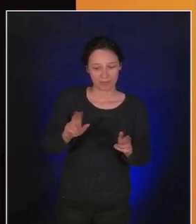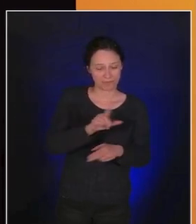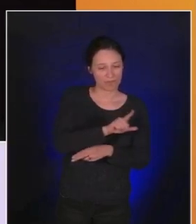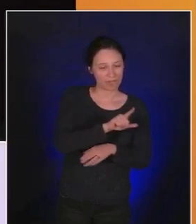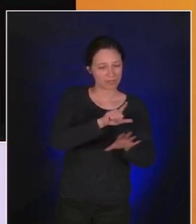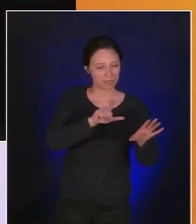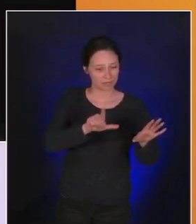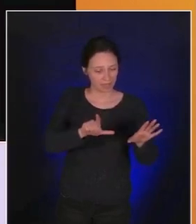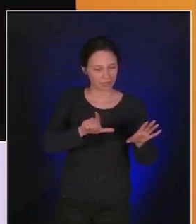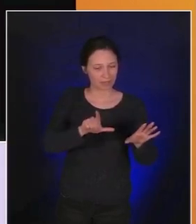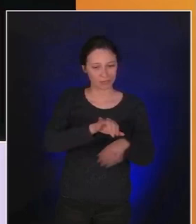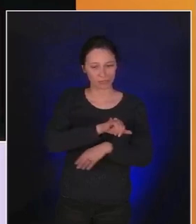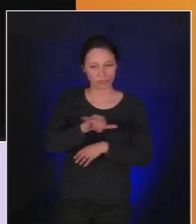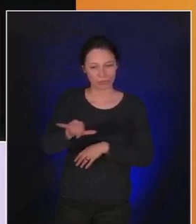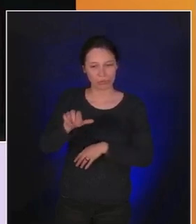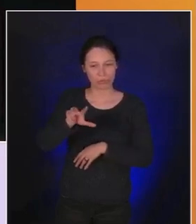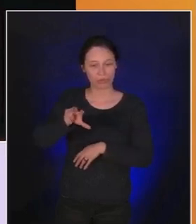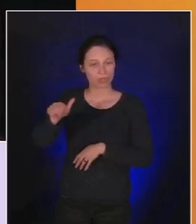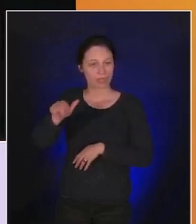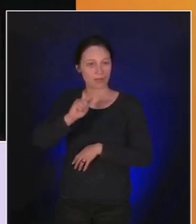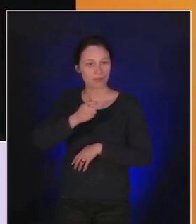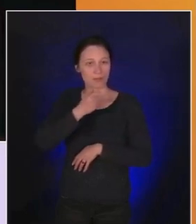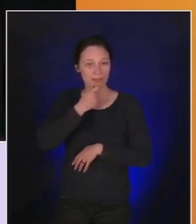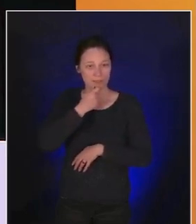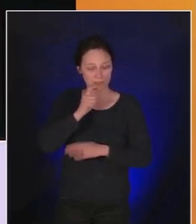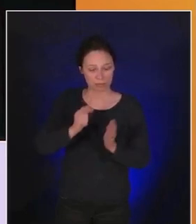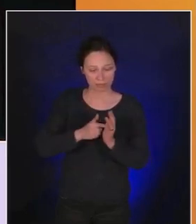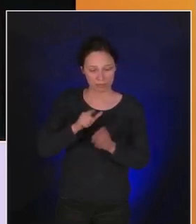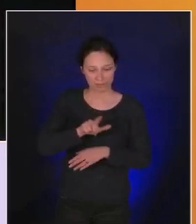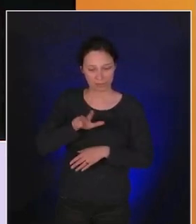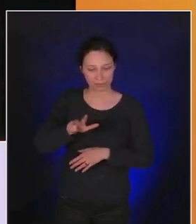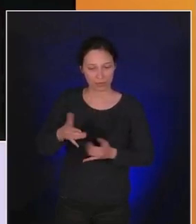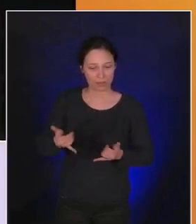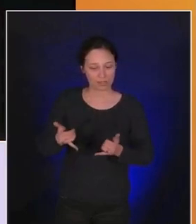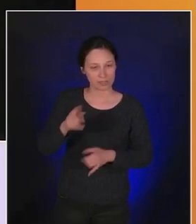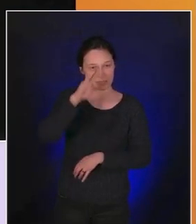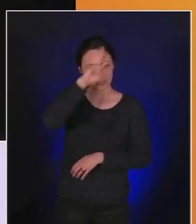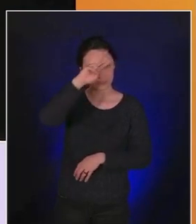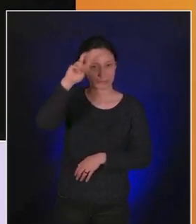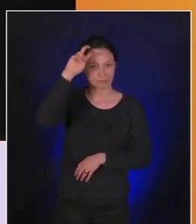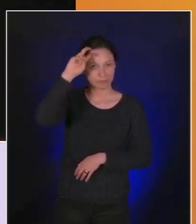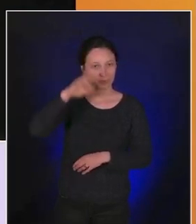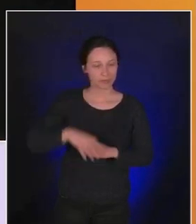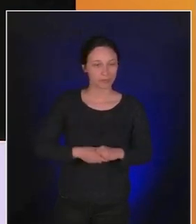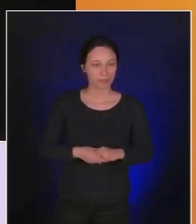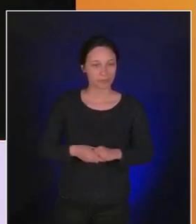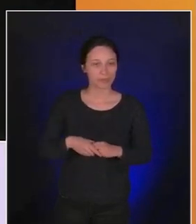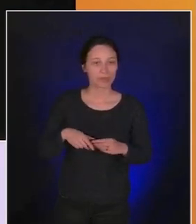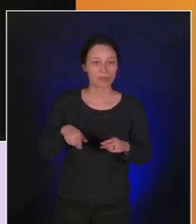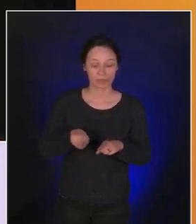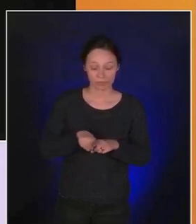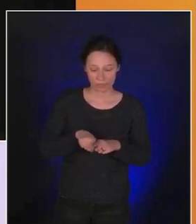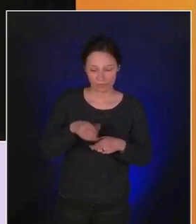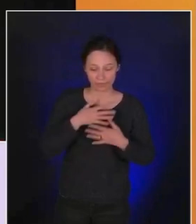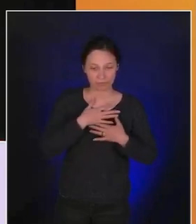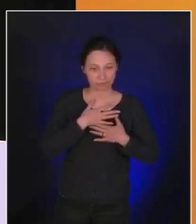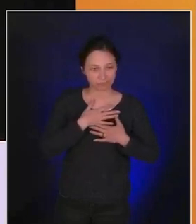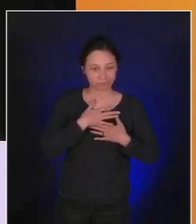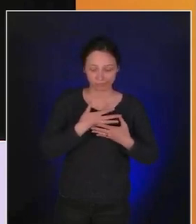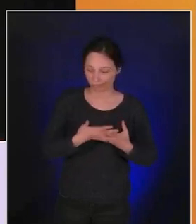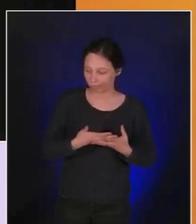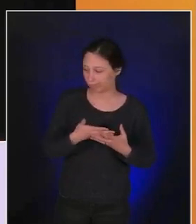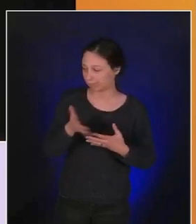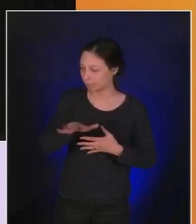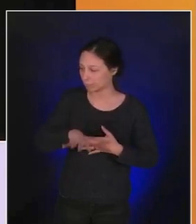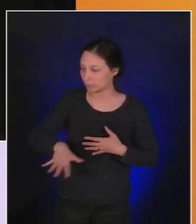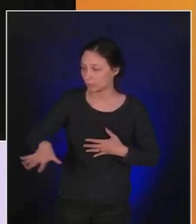2023 à Clermont-Ferrand. Nos chaleureuses salutations à toutes et à tous les travailleuses et travailleurs